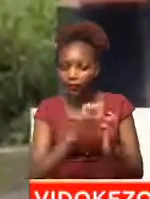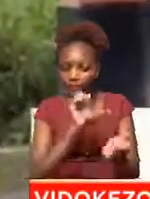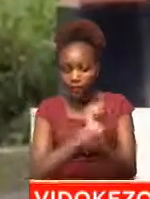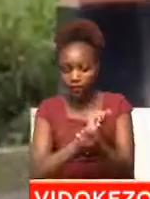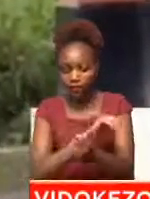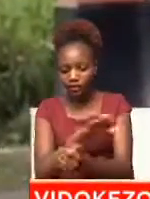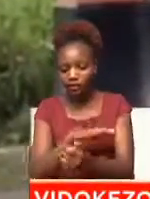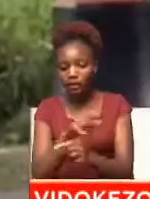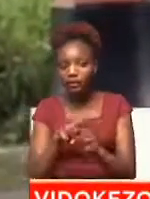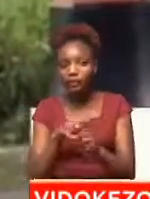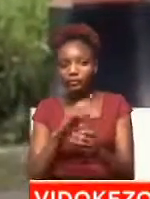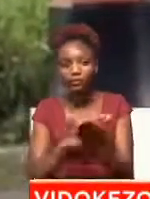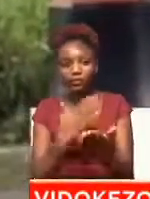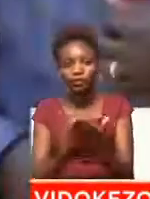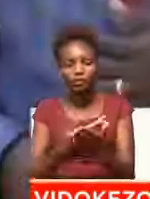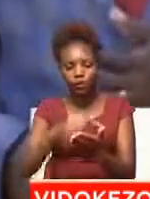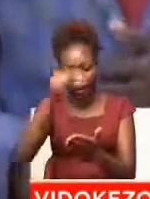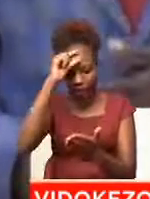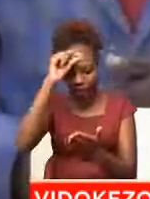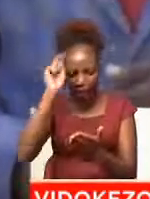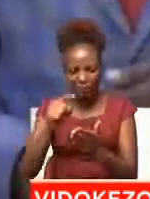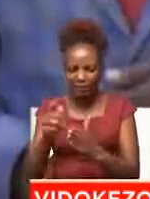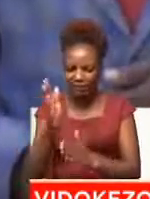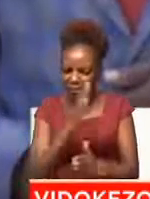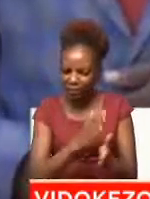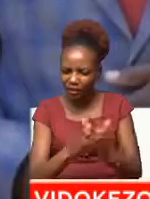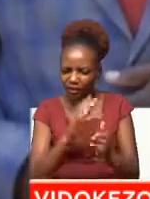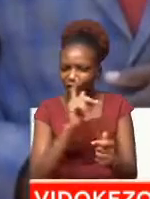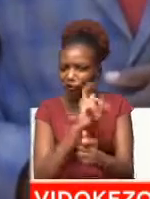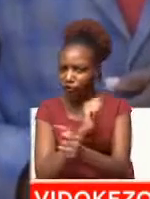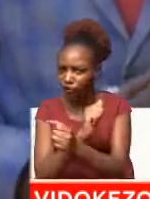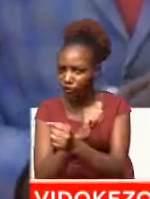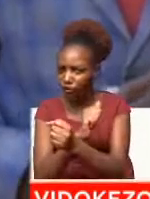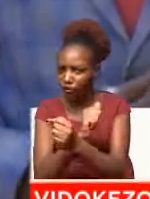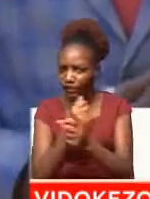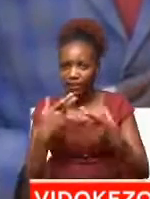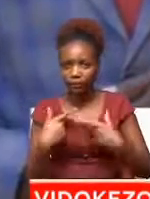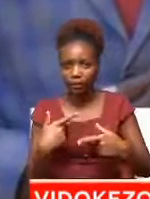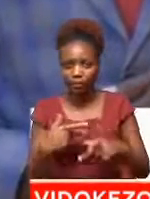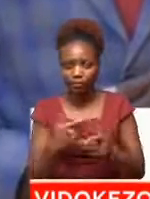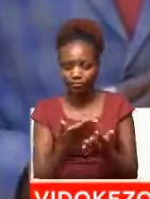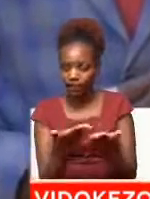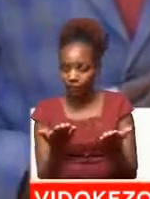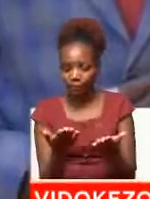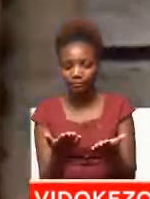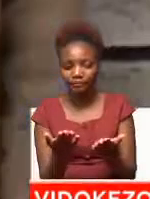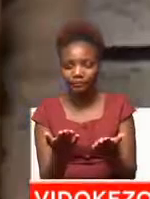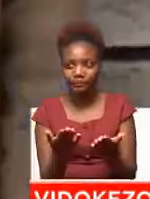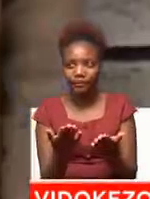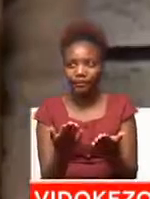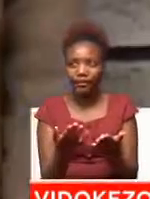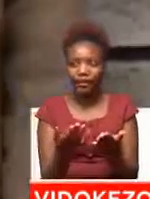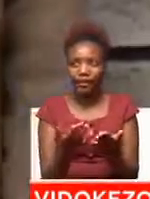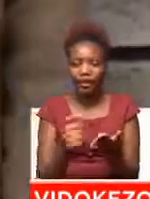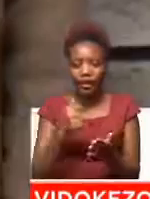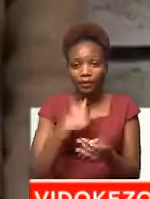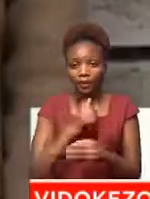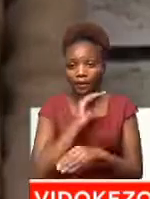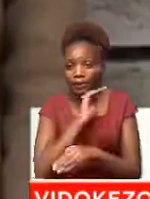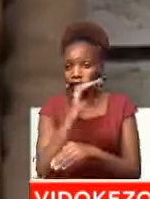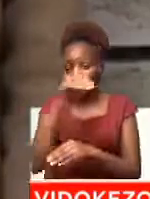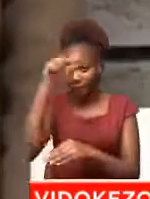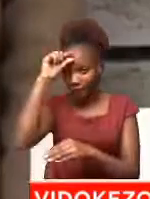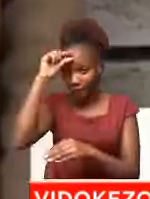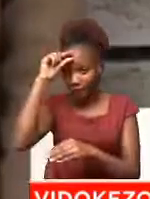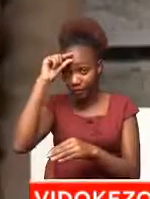kutaja kuwa serikali lazima iweke mipango kabambe ya kuwakinga wafungwa kutokana na janga hili. Serikali iweke mikakati